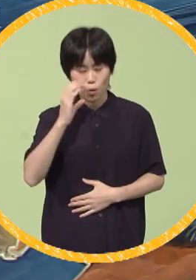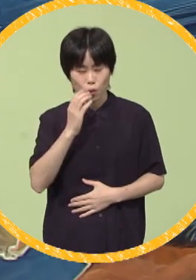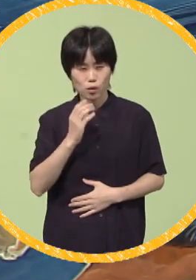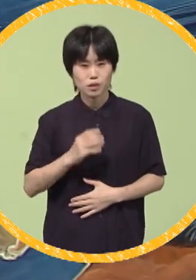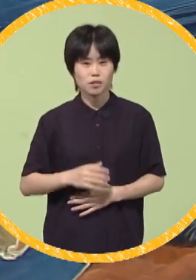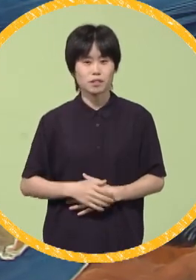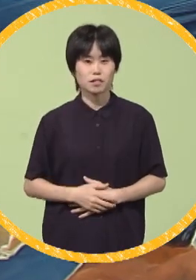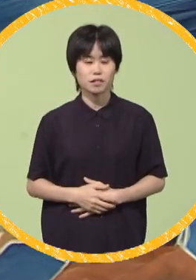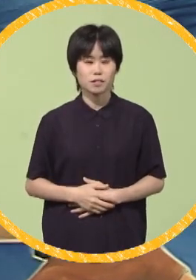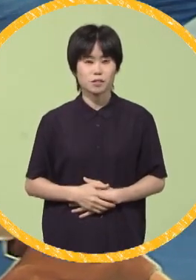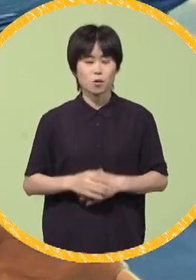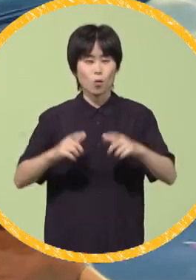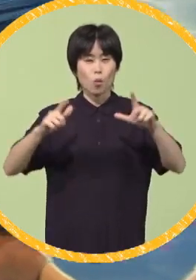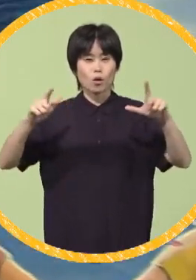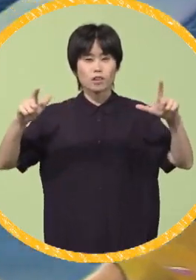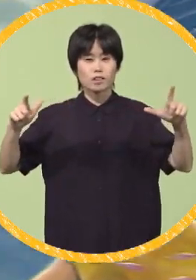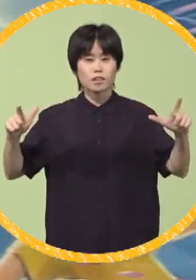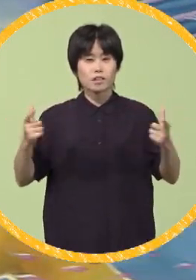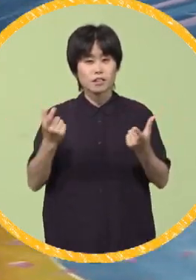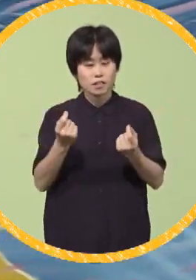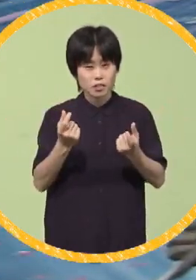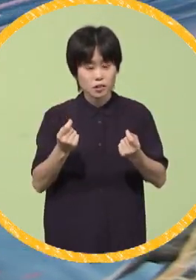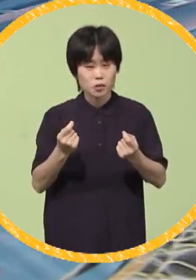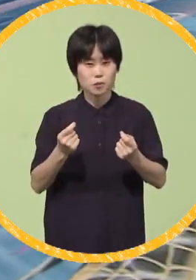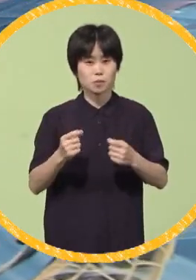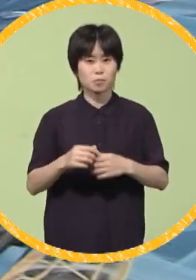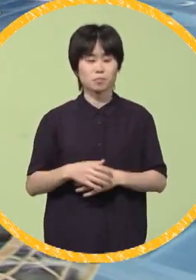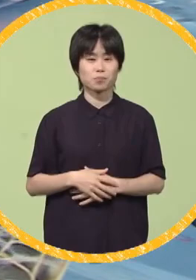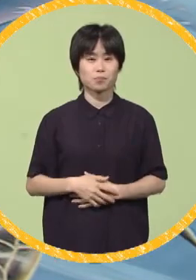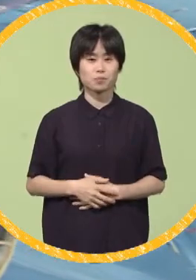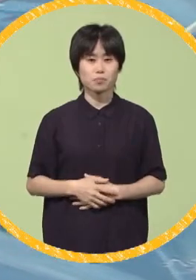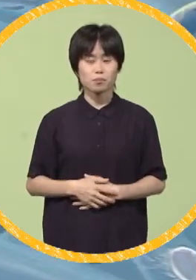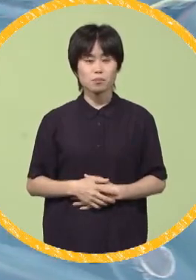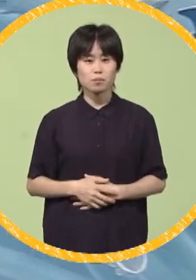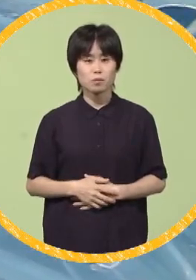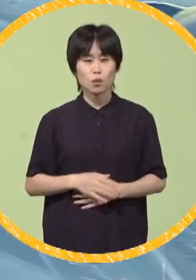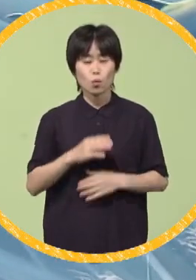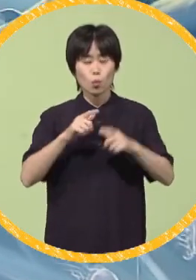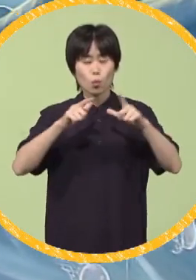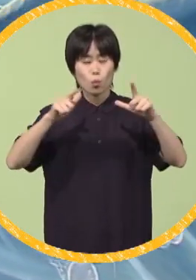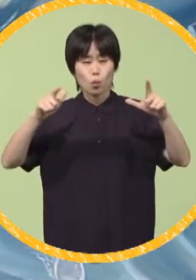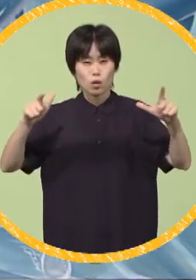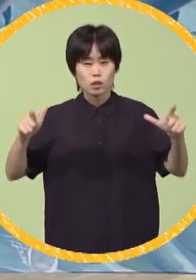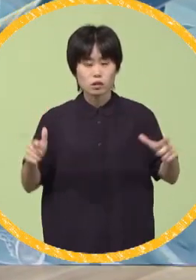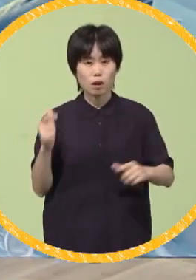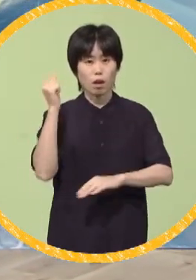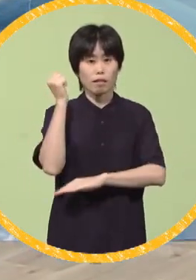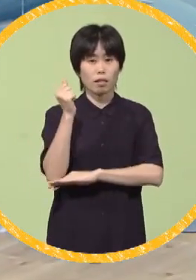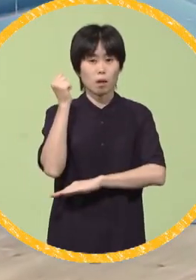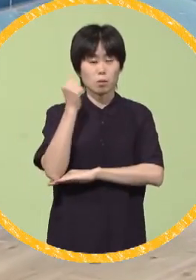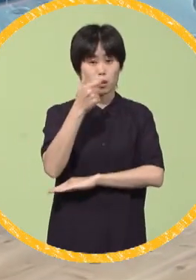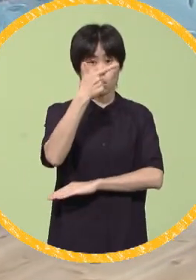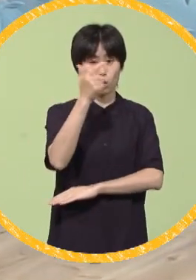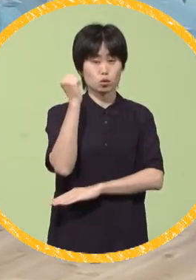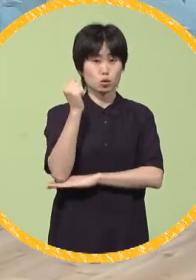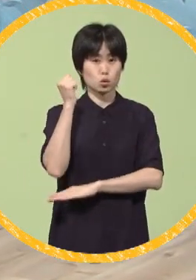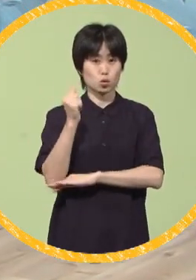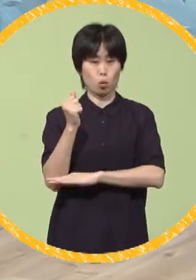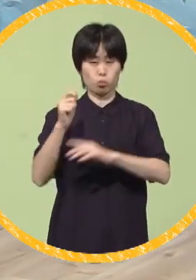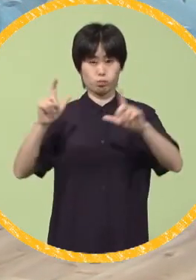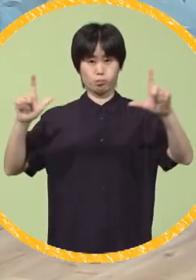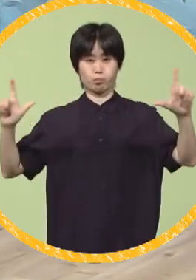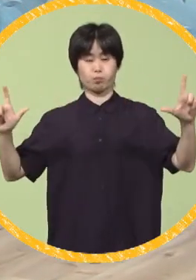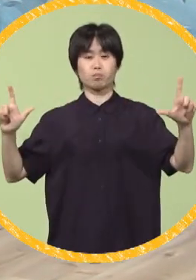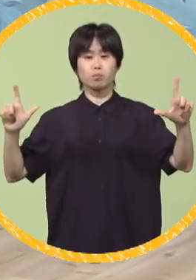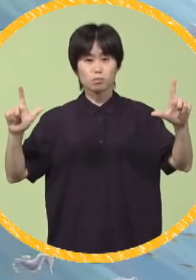よ。 すごい大きさですね。 これ大きいですね。 迫力が、 これ本当に大きいんですけど、畳6畳分の大きさがあ